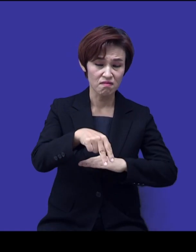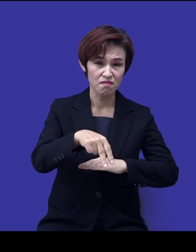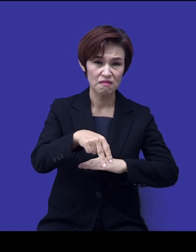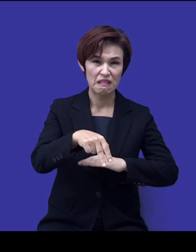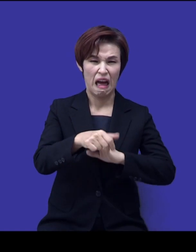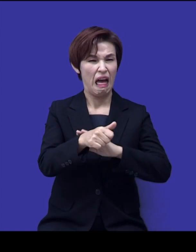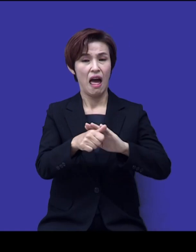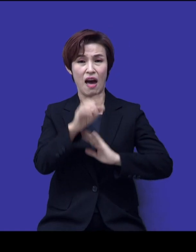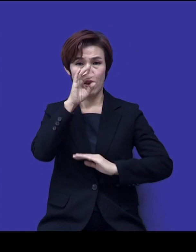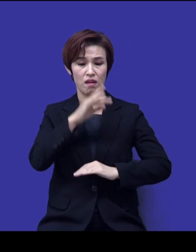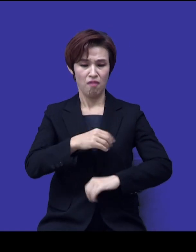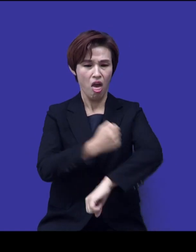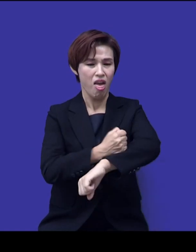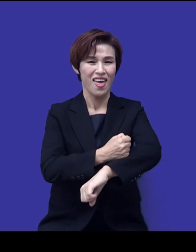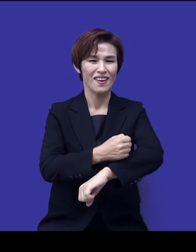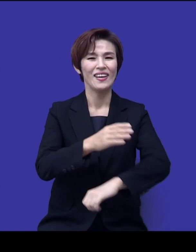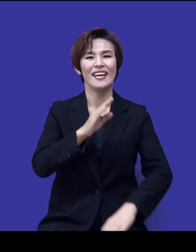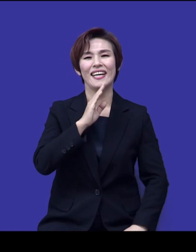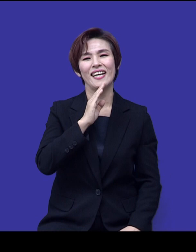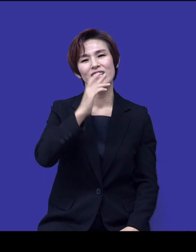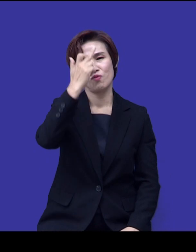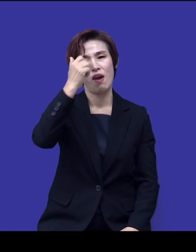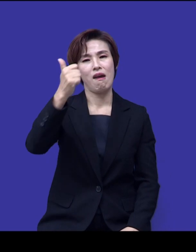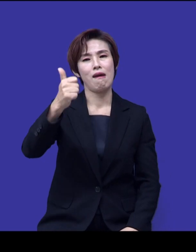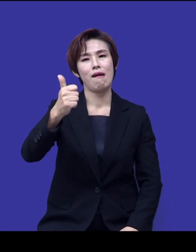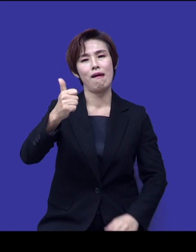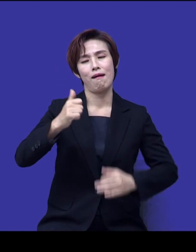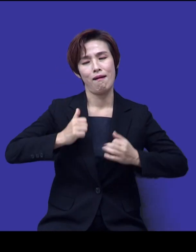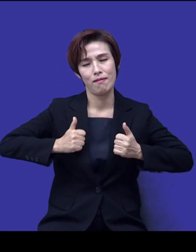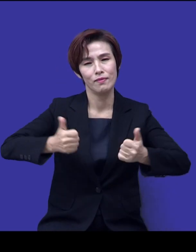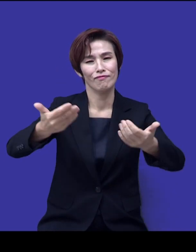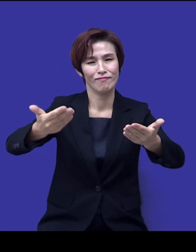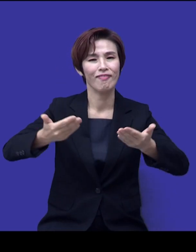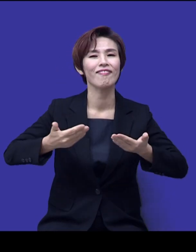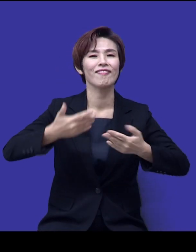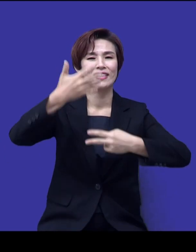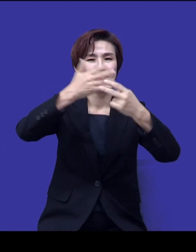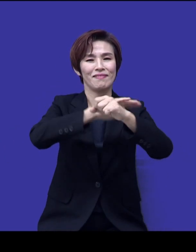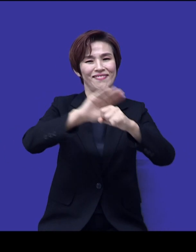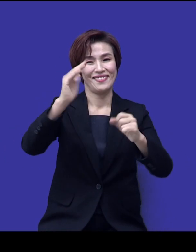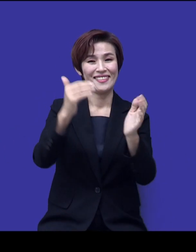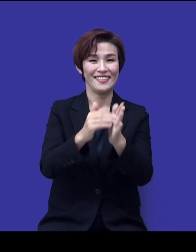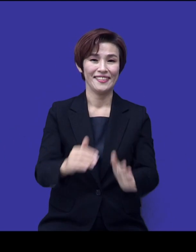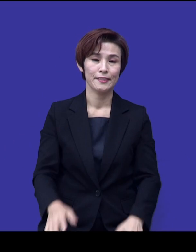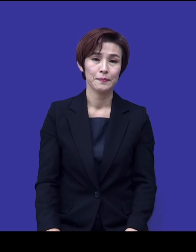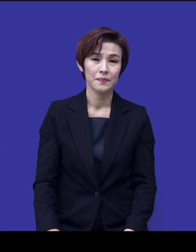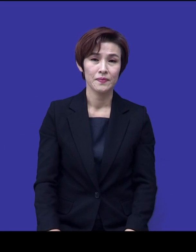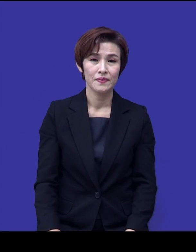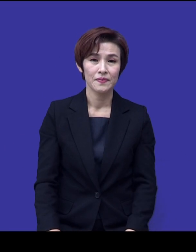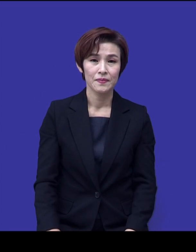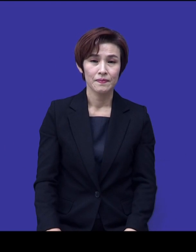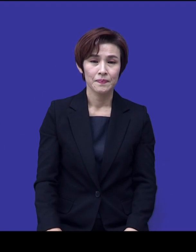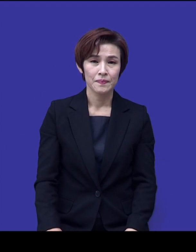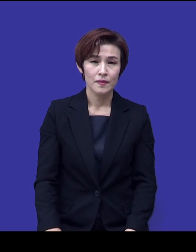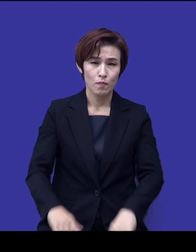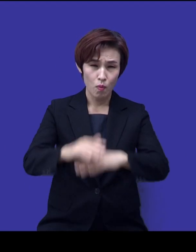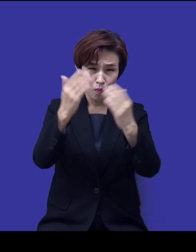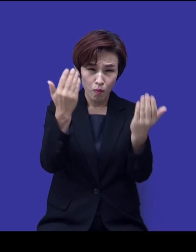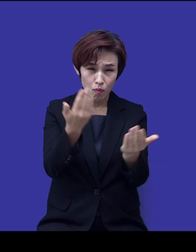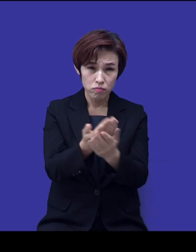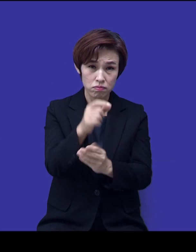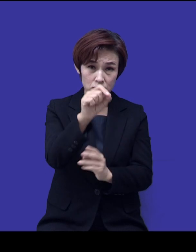미안하더라고. 근데 그런 열심들이 드라마를 살리지 않나 싶어요. 그러니까 뭐 최수종 씨뿐만 아니라 모든